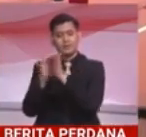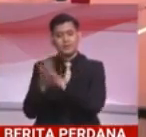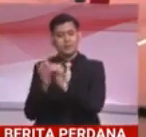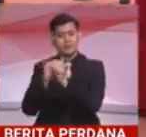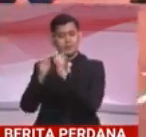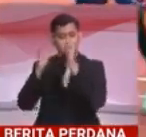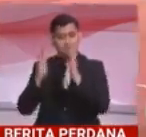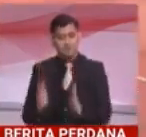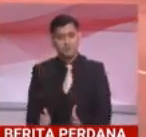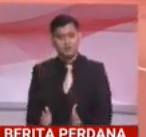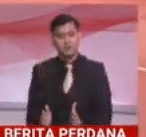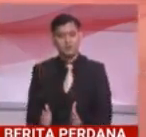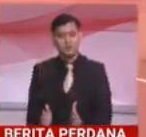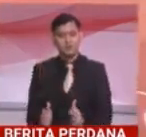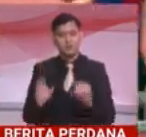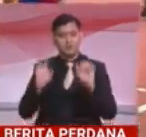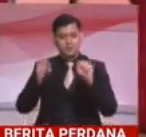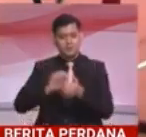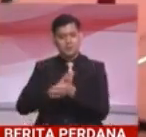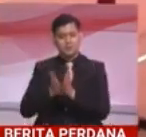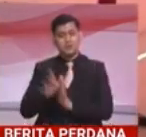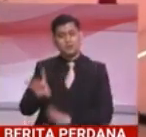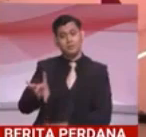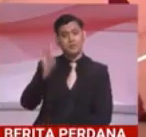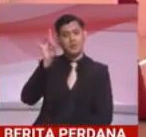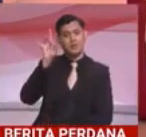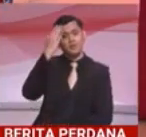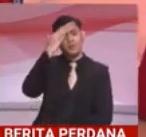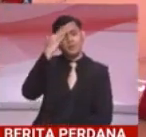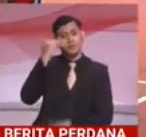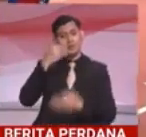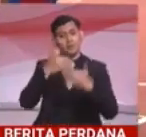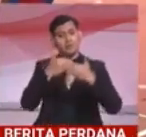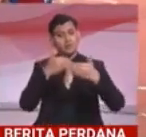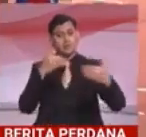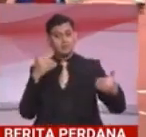merupakan karier yang akan menjadi karier pilihan. Kerana kalau sebelum ini